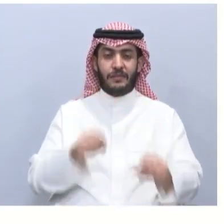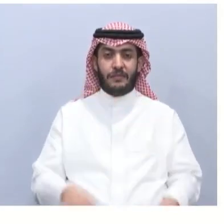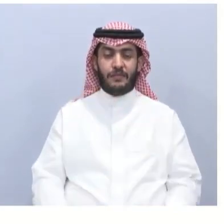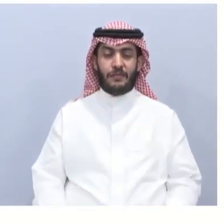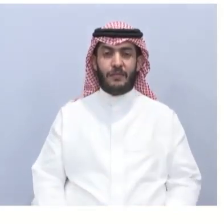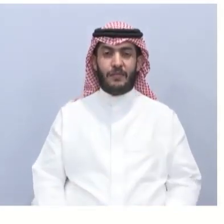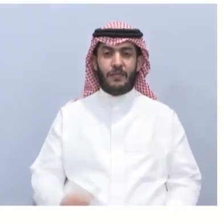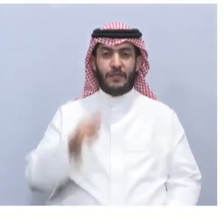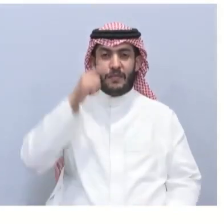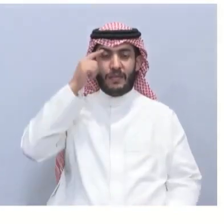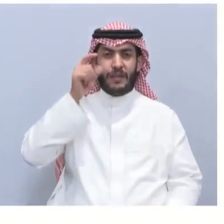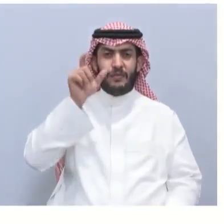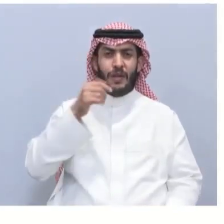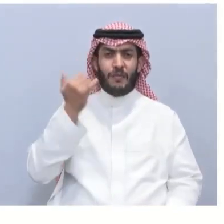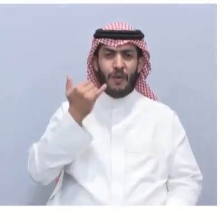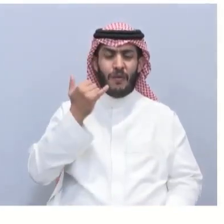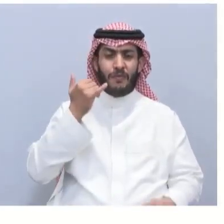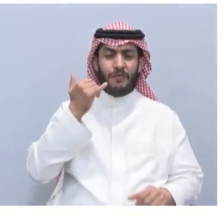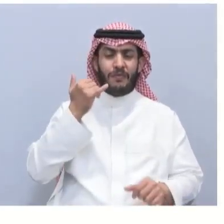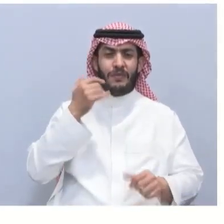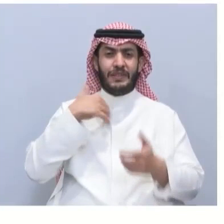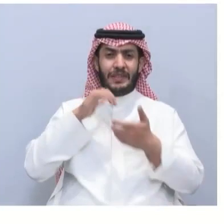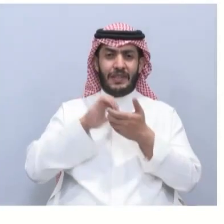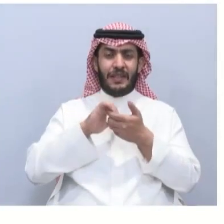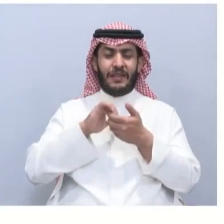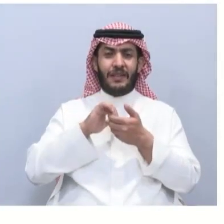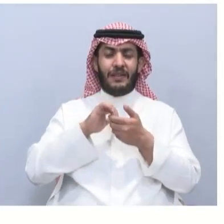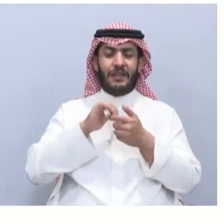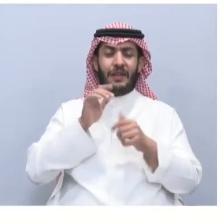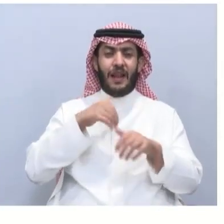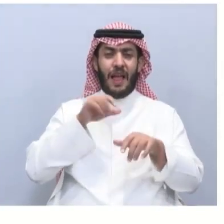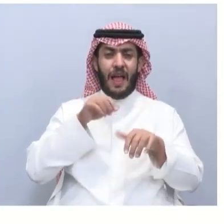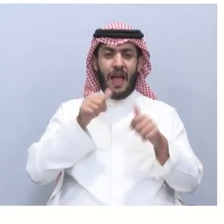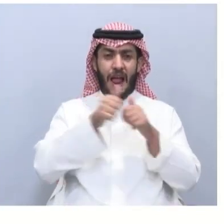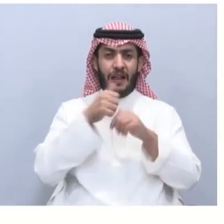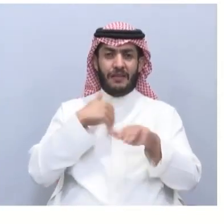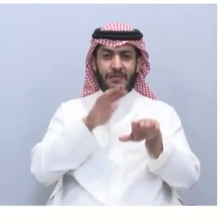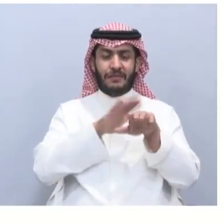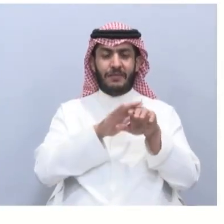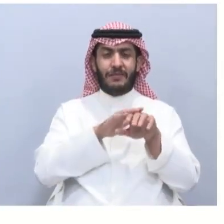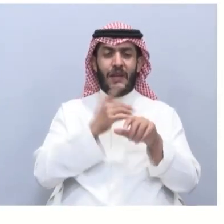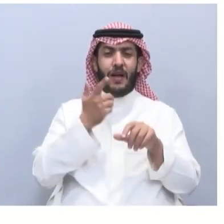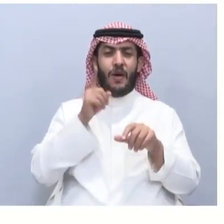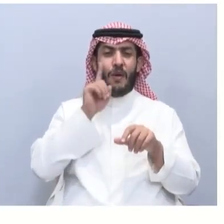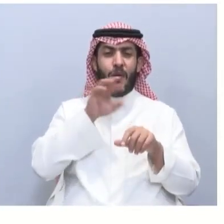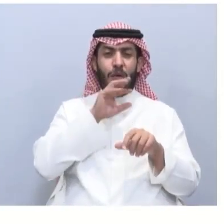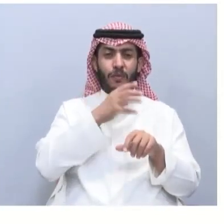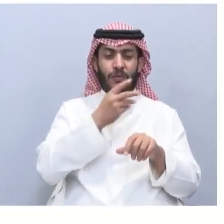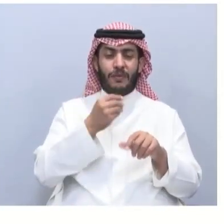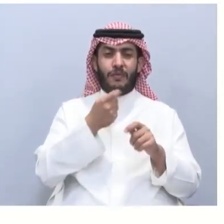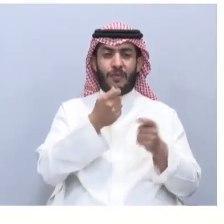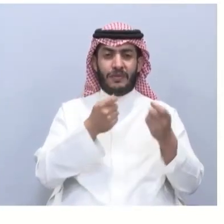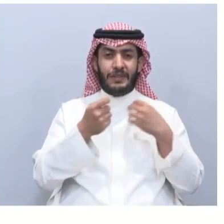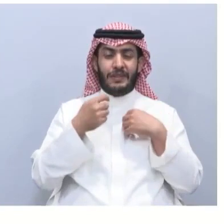ربما اعرف شخصا محتاجا من اصدقائي ادل اهلي عليه ربما الوالدي او والدتي